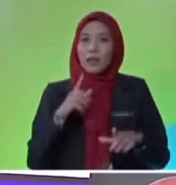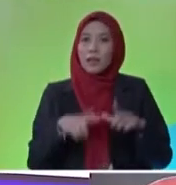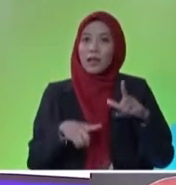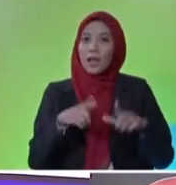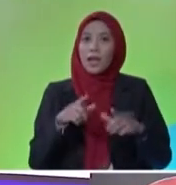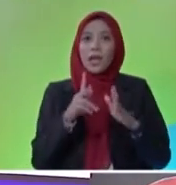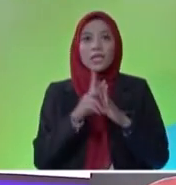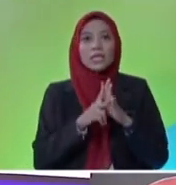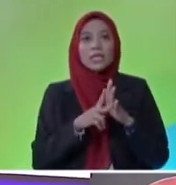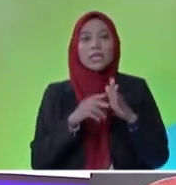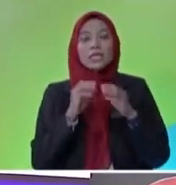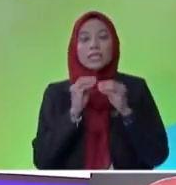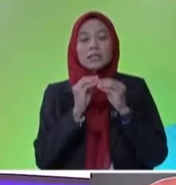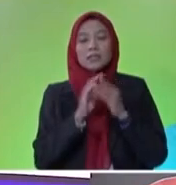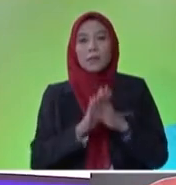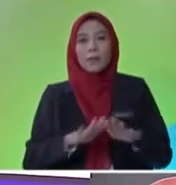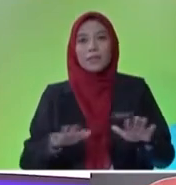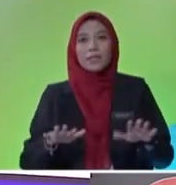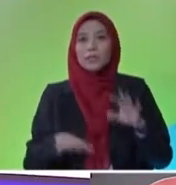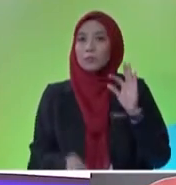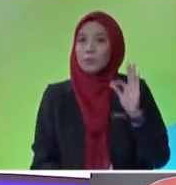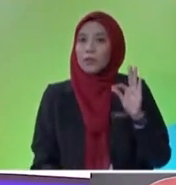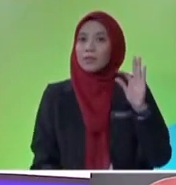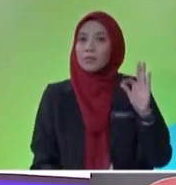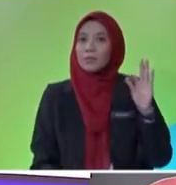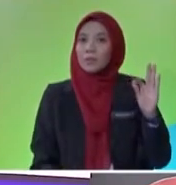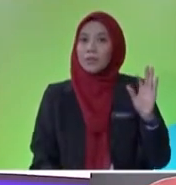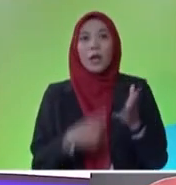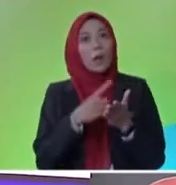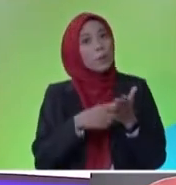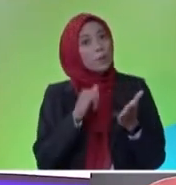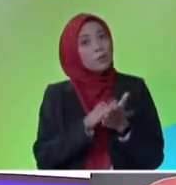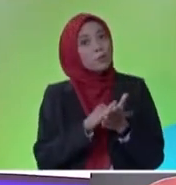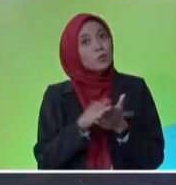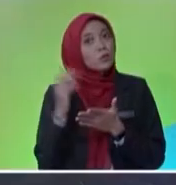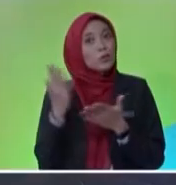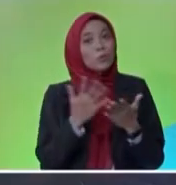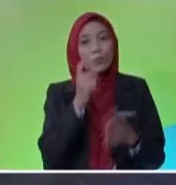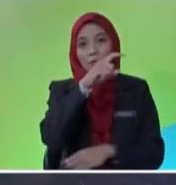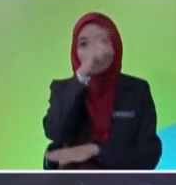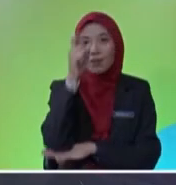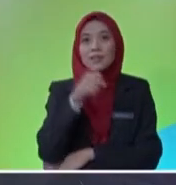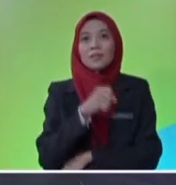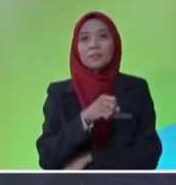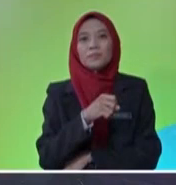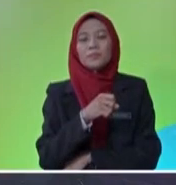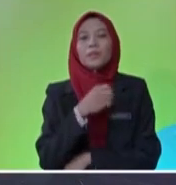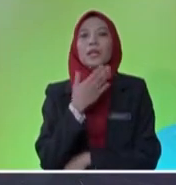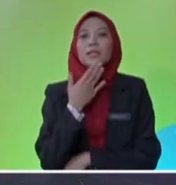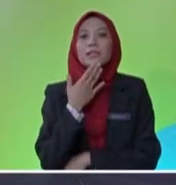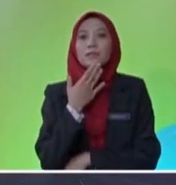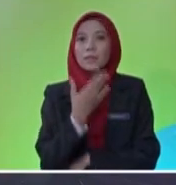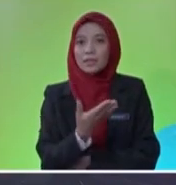keselamatan 999 Apa itu ijonk kitanya cek guys ini sudah kasih terima kasih Mira